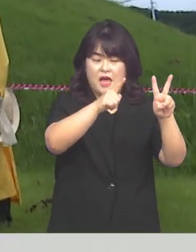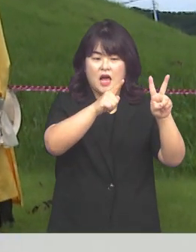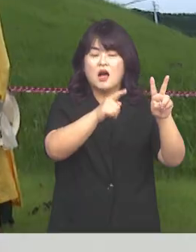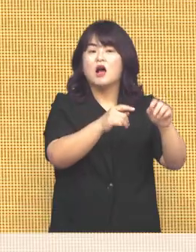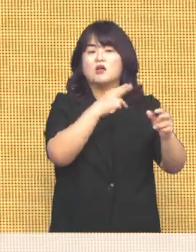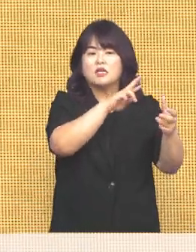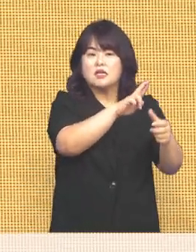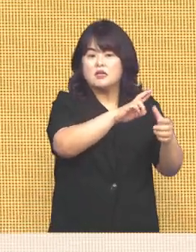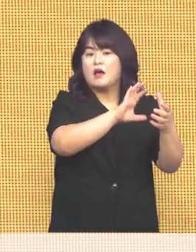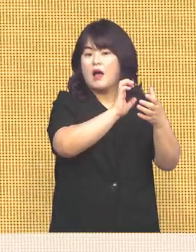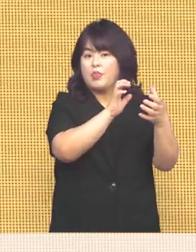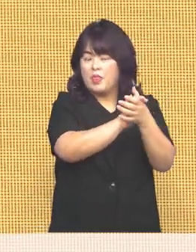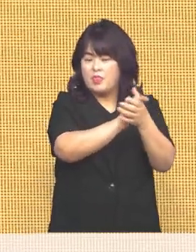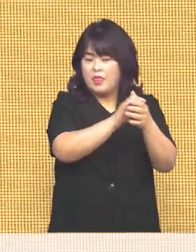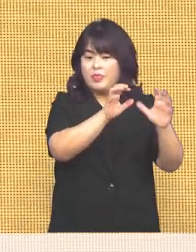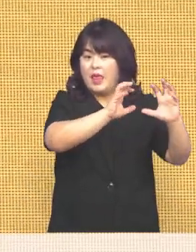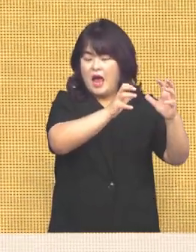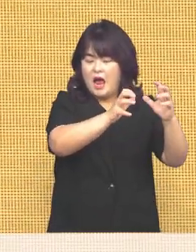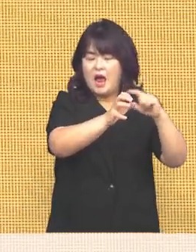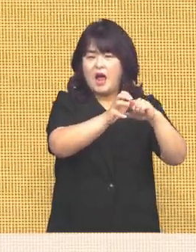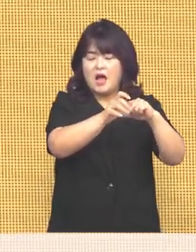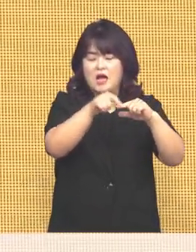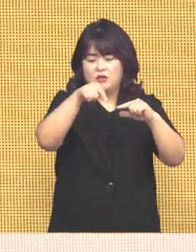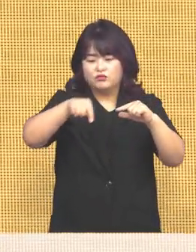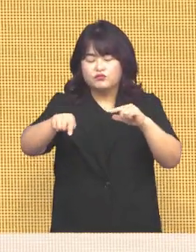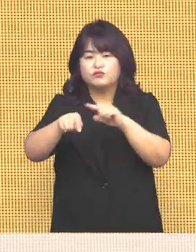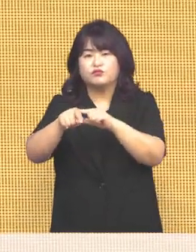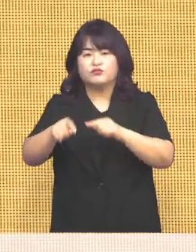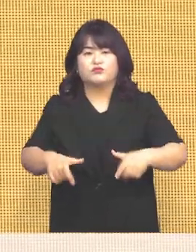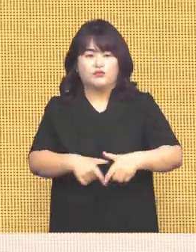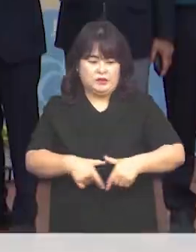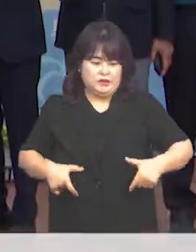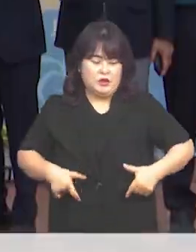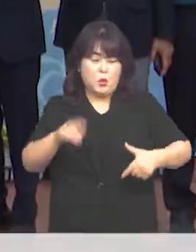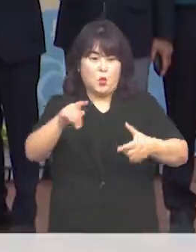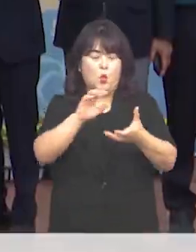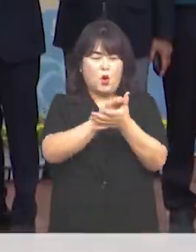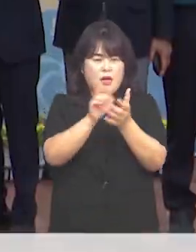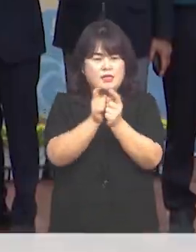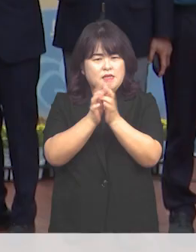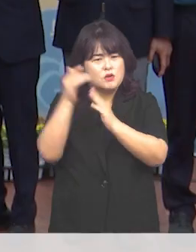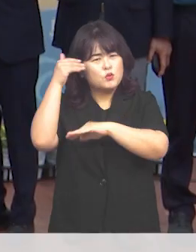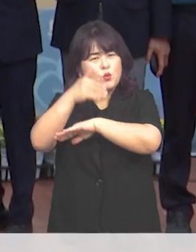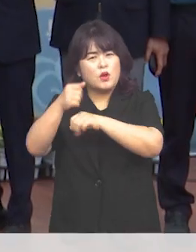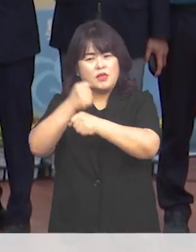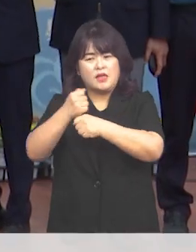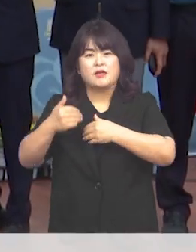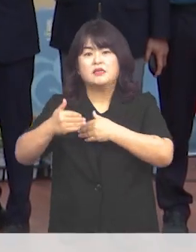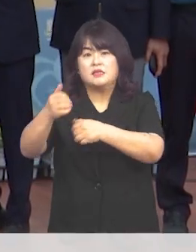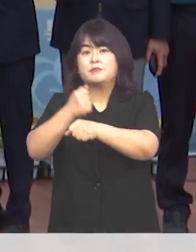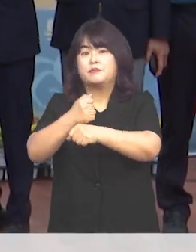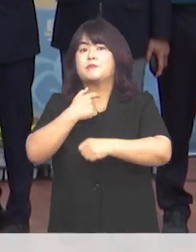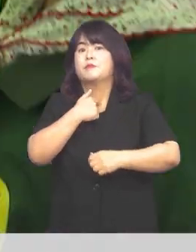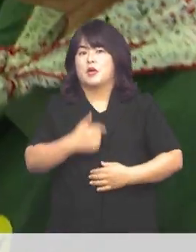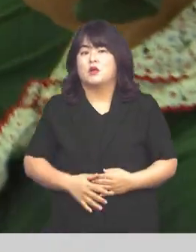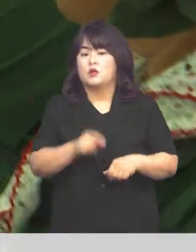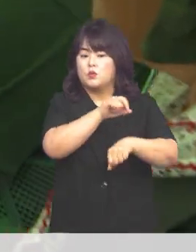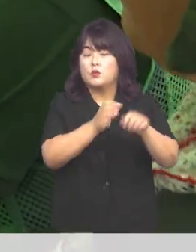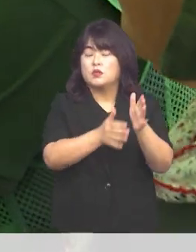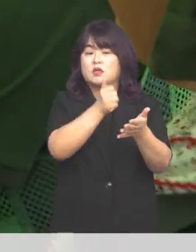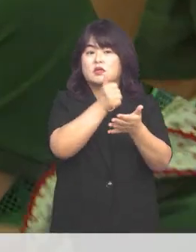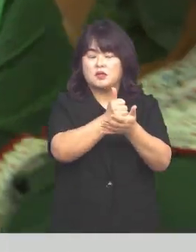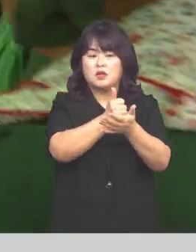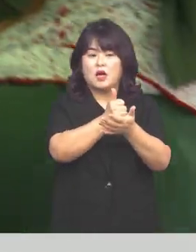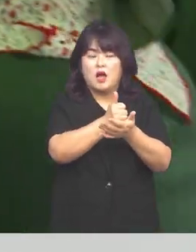대승을 거둔 처인성 전투를 기념하기 위한 공연과 취타대 공연, 주민들이 직접 기획한 공연들이 열렸습니다.